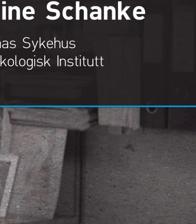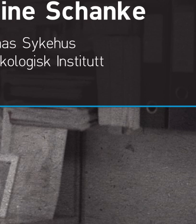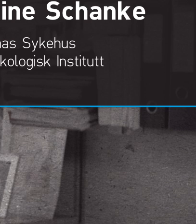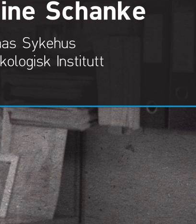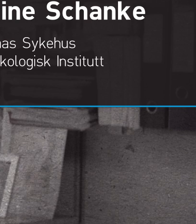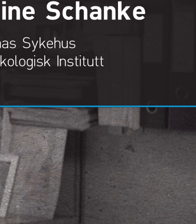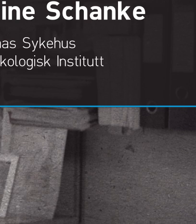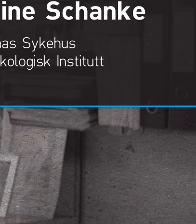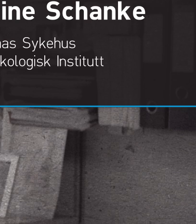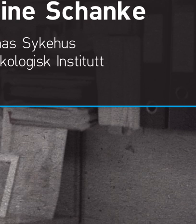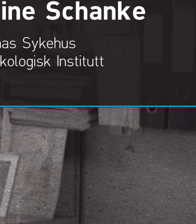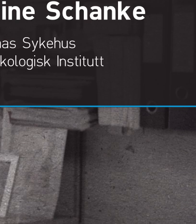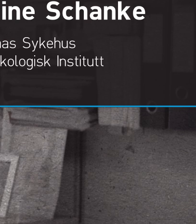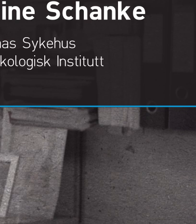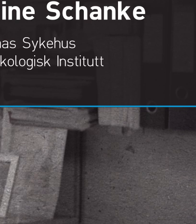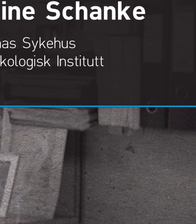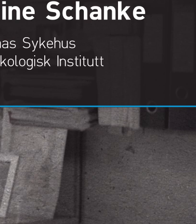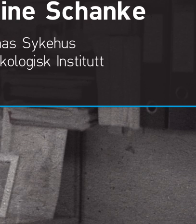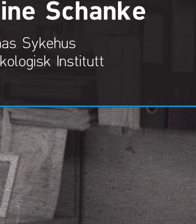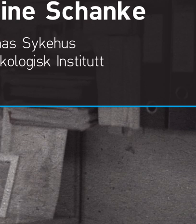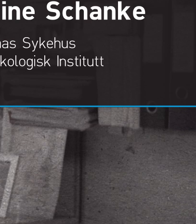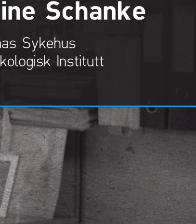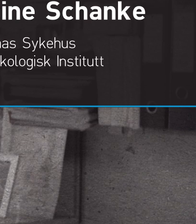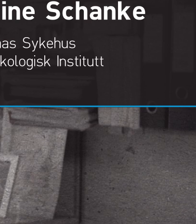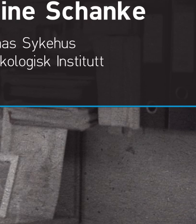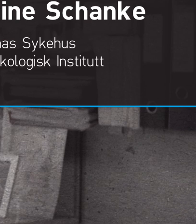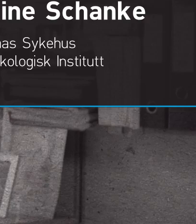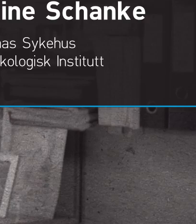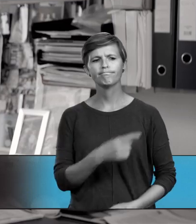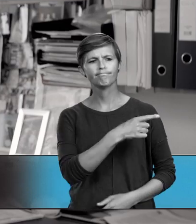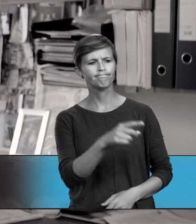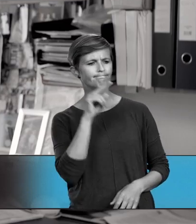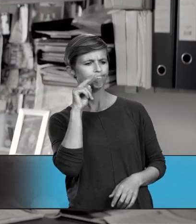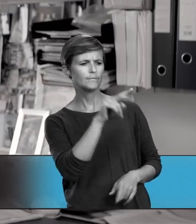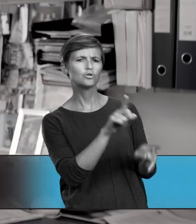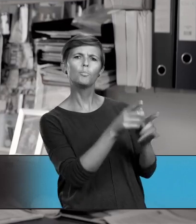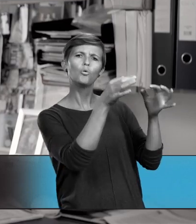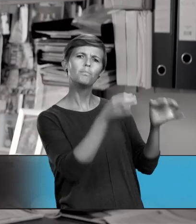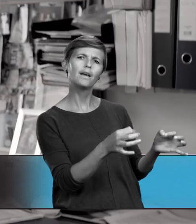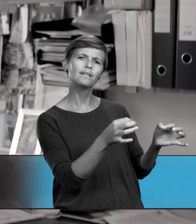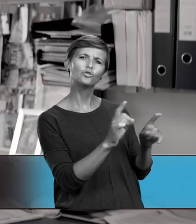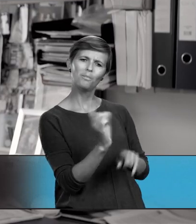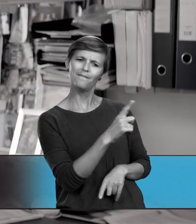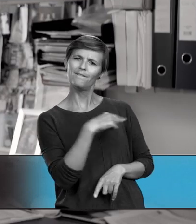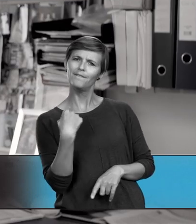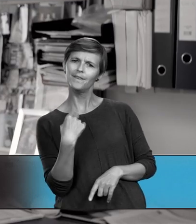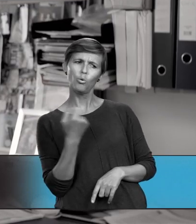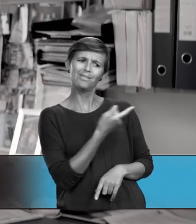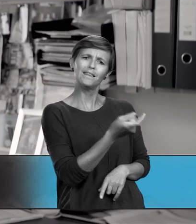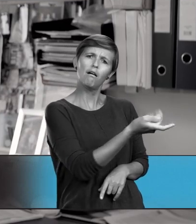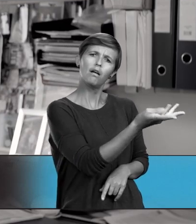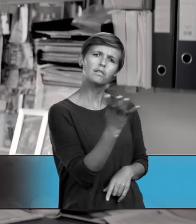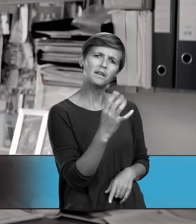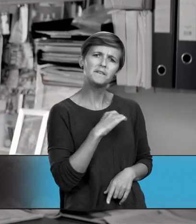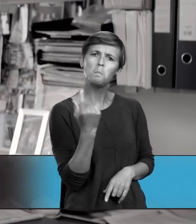Sunnaas sykehus og professor 2 ved Psykologisk institutt Universitetet i Oslo. Og de blir sett på som objekter, litt sånn vi og de andre.